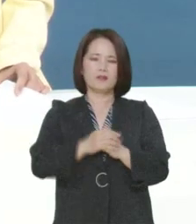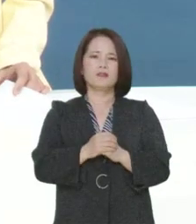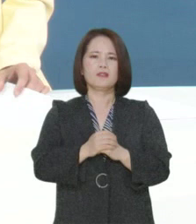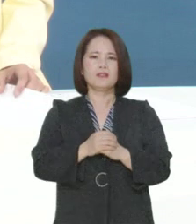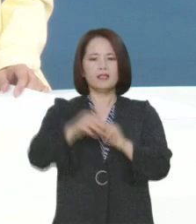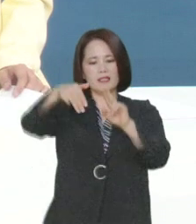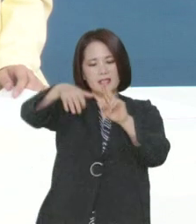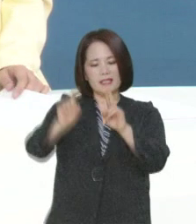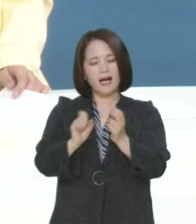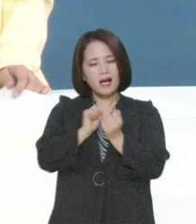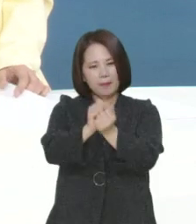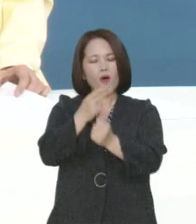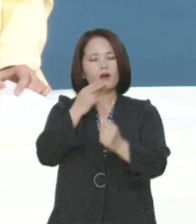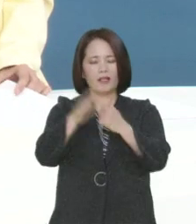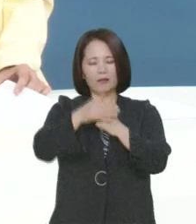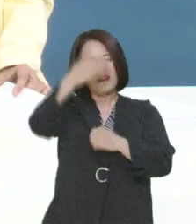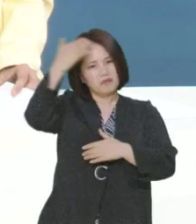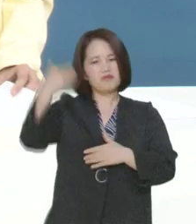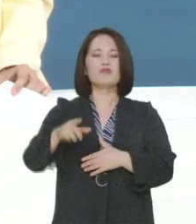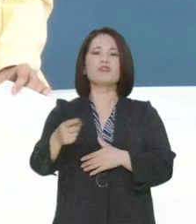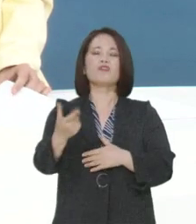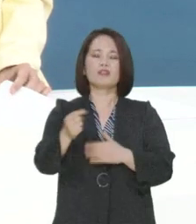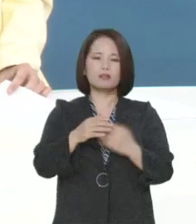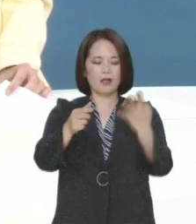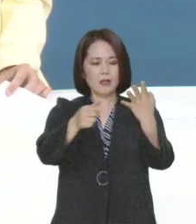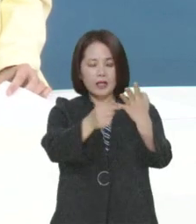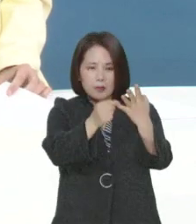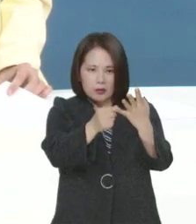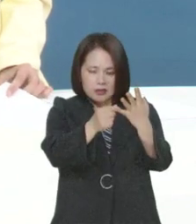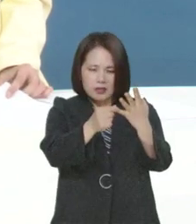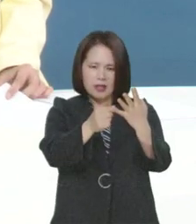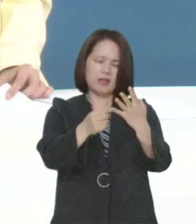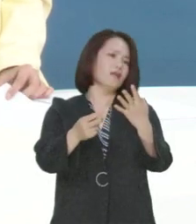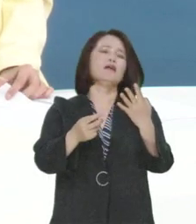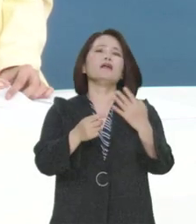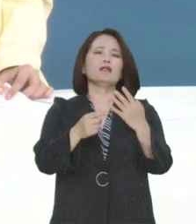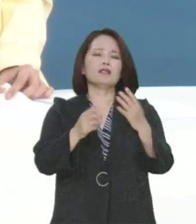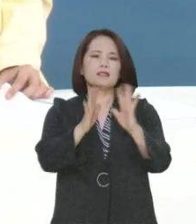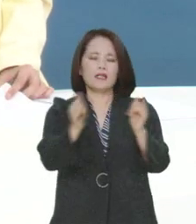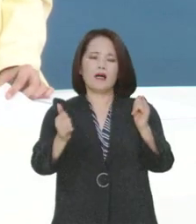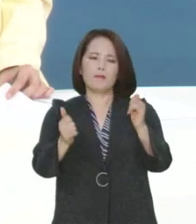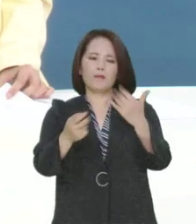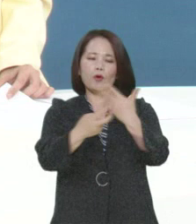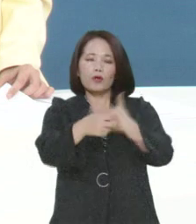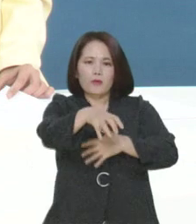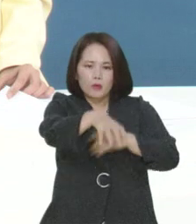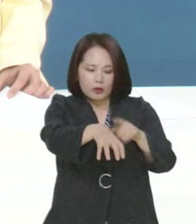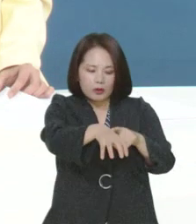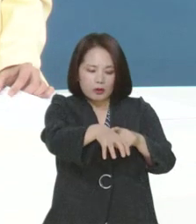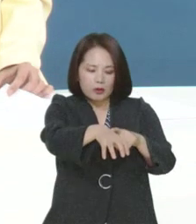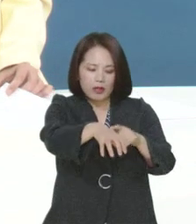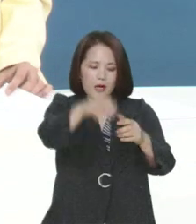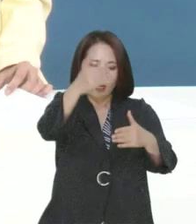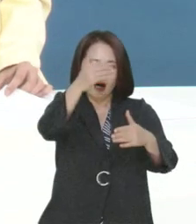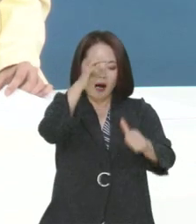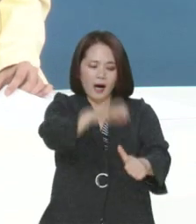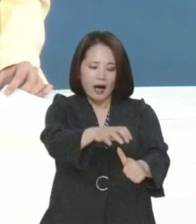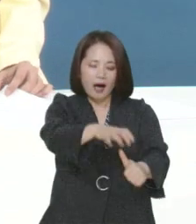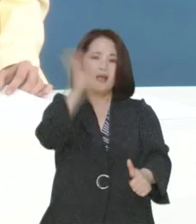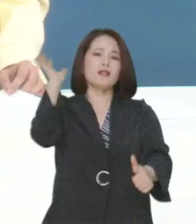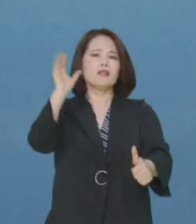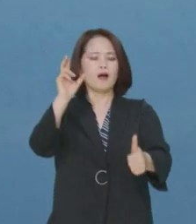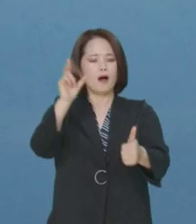다행인 부분인데요 근데 네 번째 확진 한자리에 질렸던 병원이 최근에 진료 중지가 해제 돼서 논란이 되고 있다고